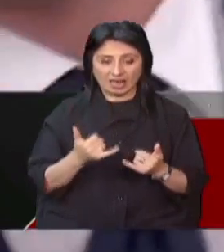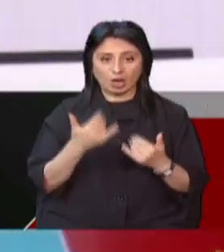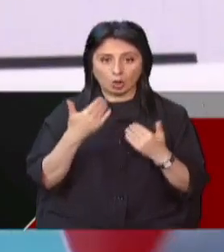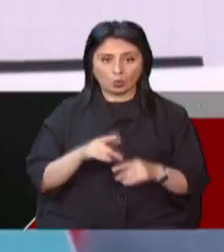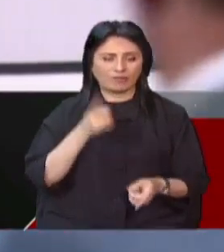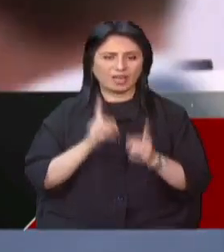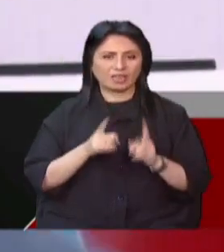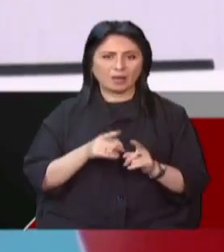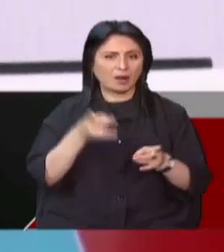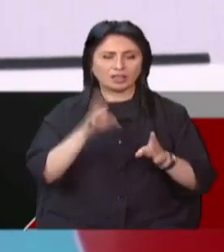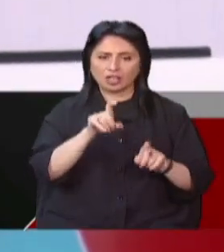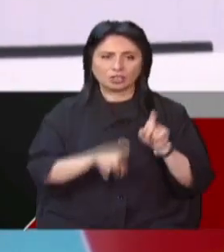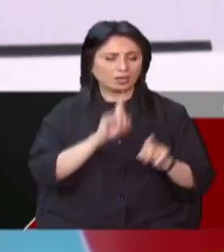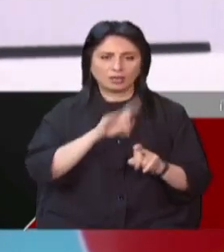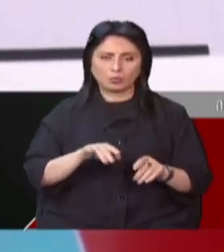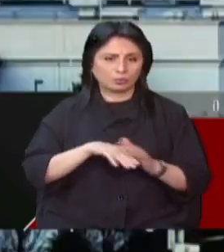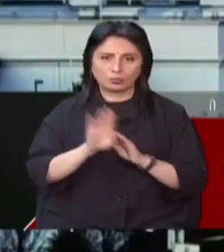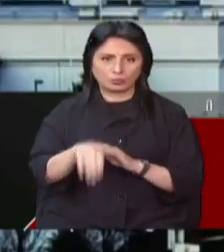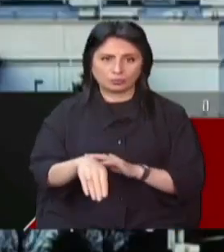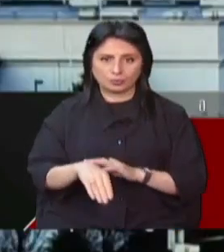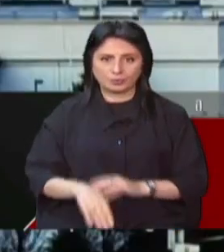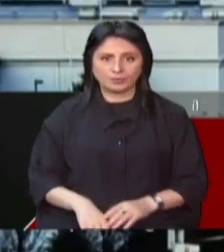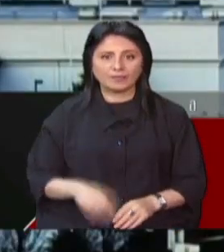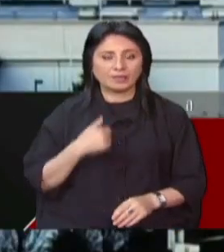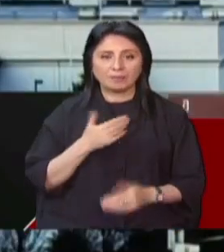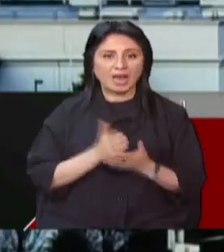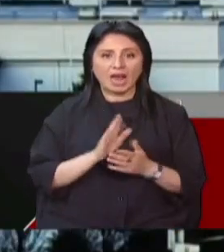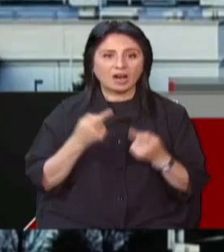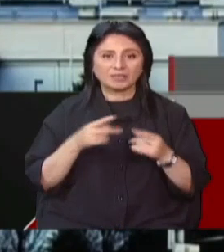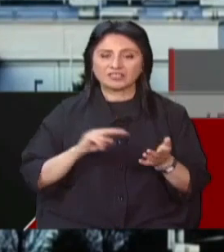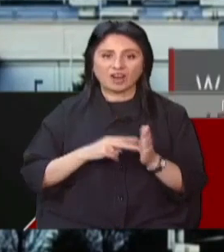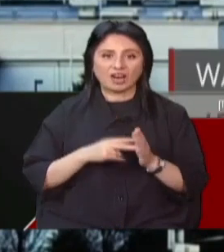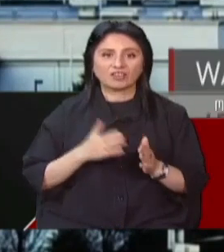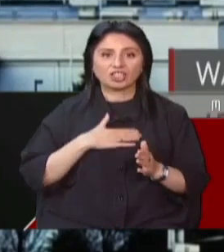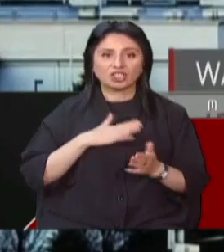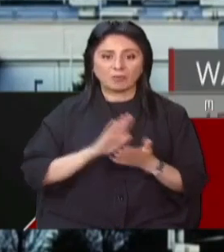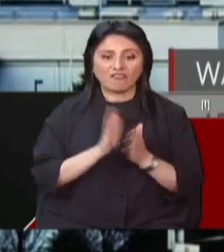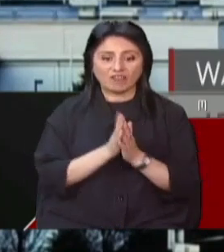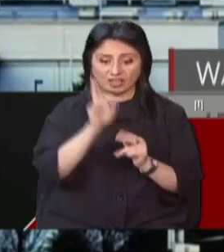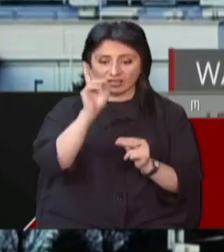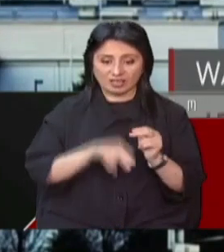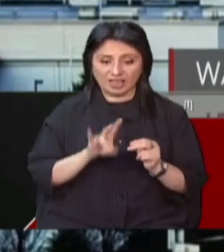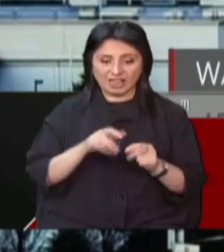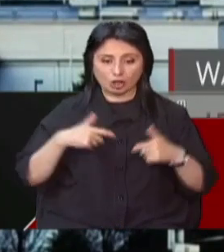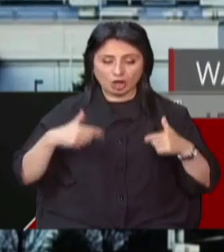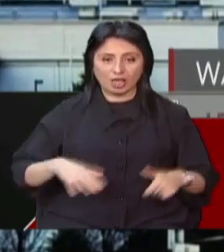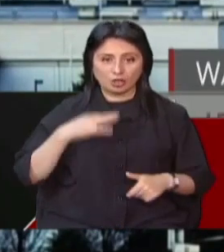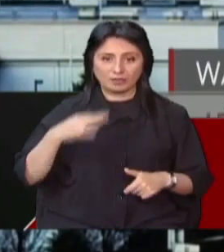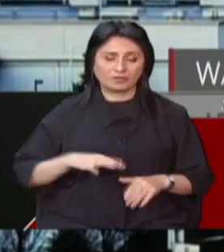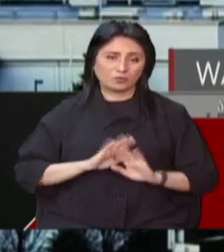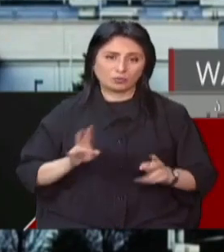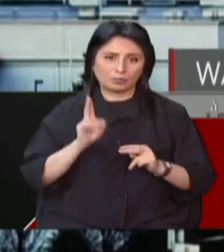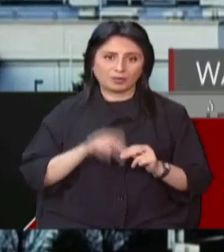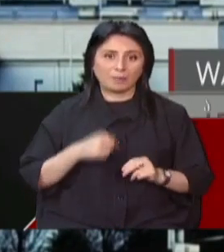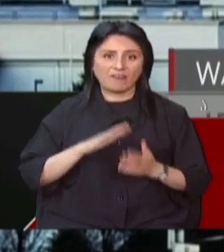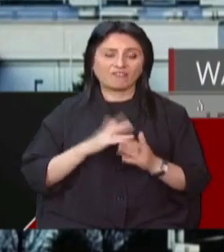უკვე ნამდვილად აღარ დარჩება ნატოს მეთაურად. მე არ მაქვს სხვა გეგმა გარდა ჩემი ვადის დასრულების ნატოს გენერალური მდივნის პოსტზე.